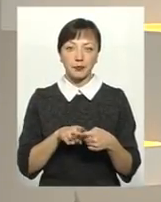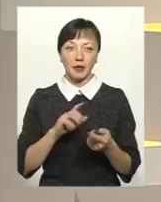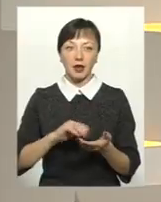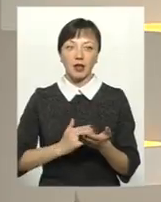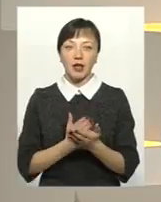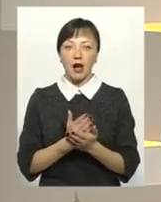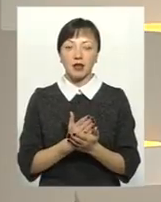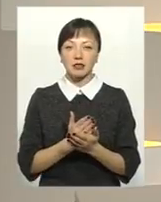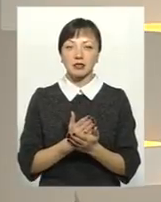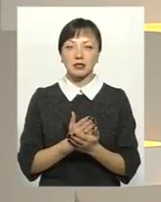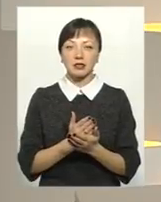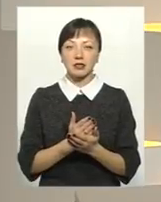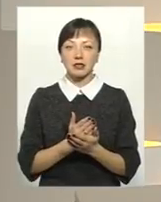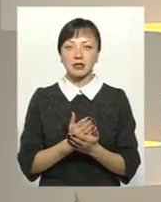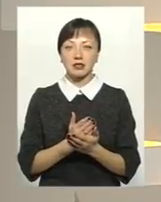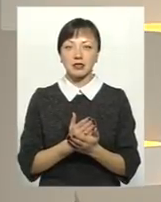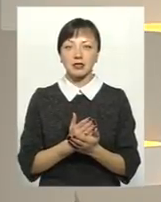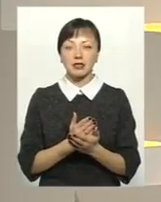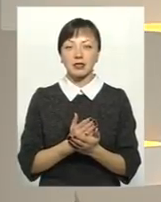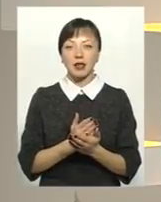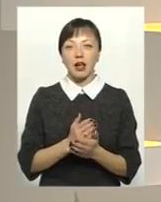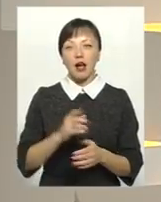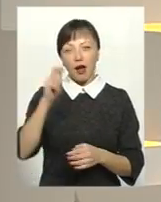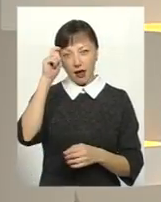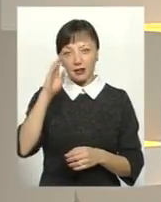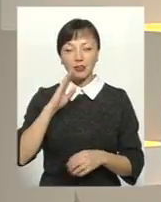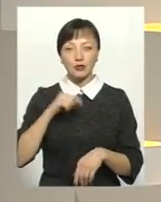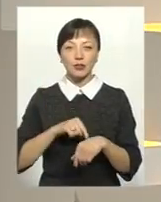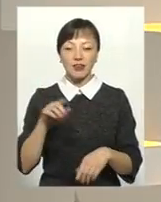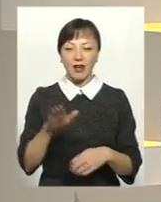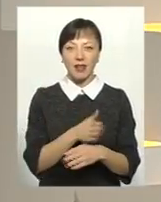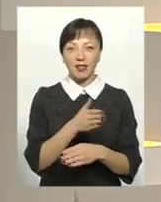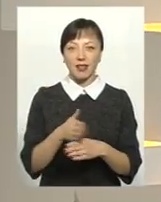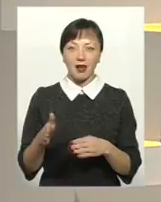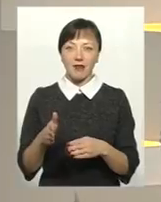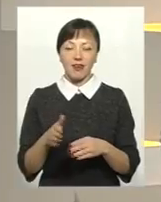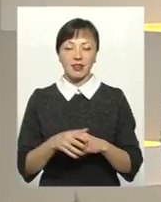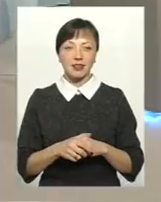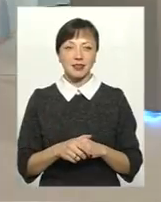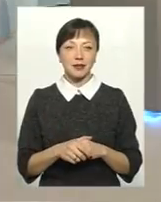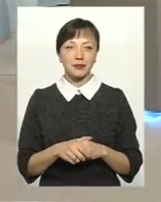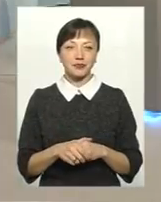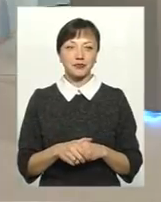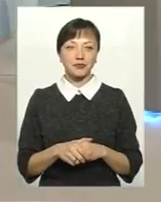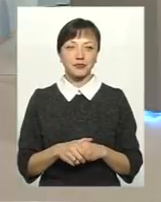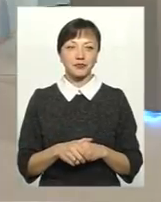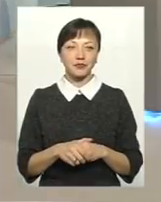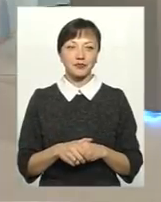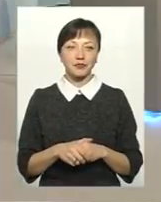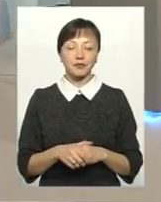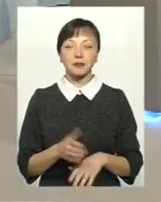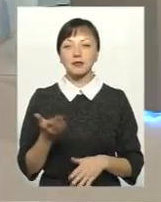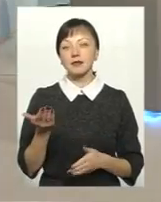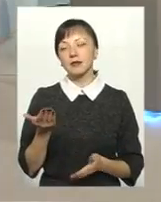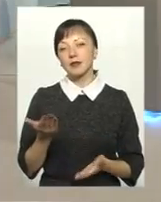якісна гендерна чутлива інтервенція? Пані Наталі, так. Да. Вы хотите сказать?